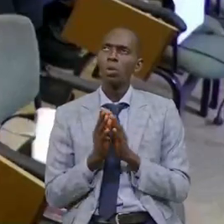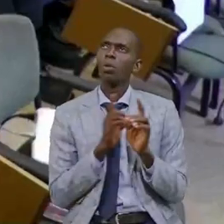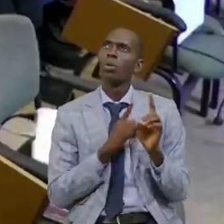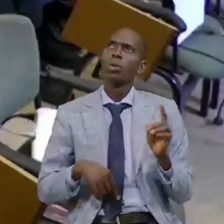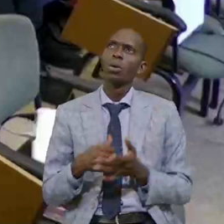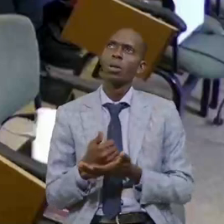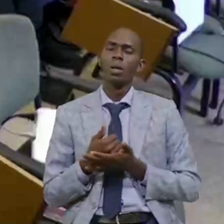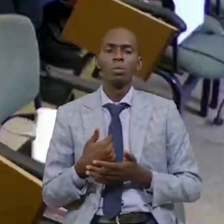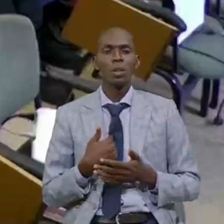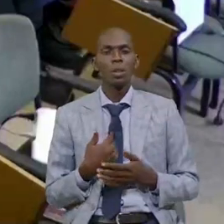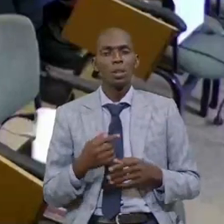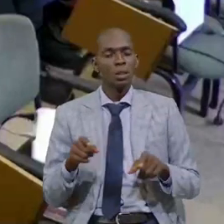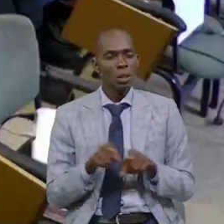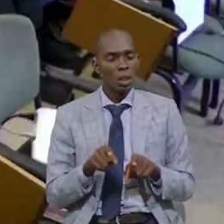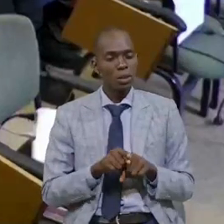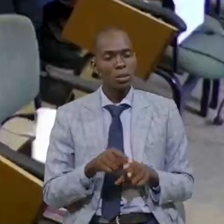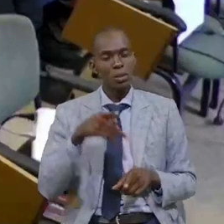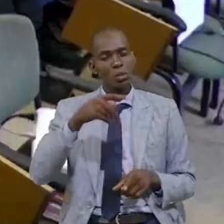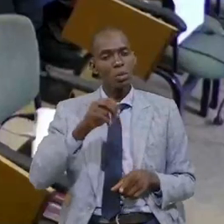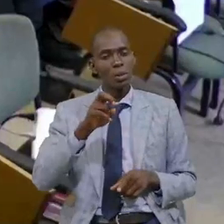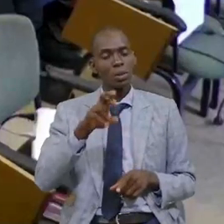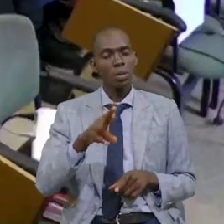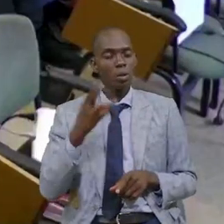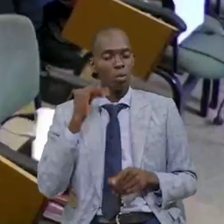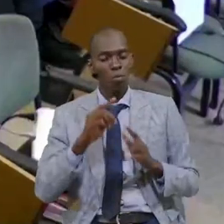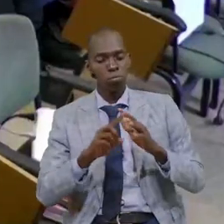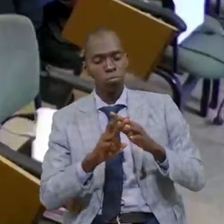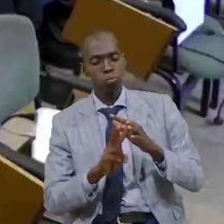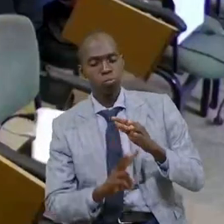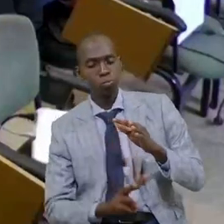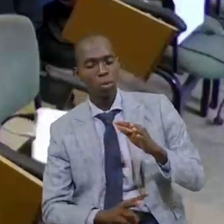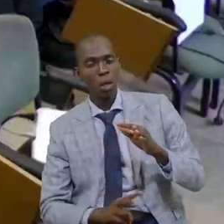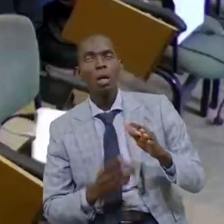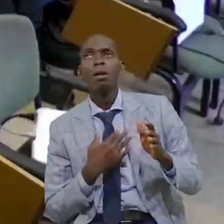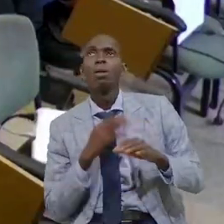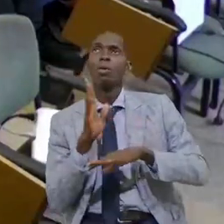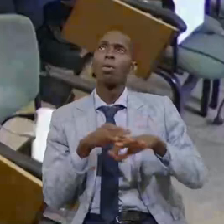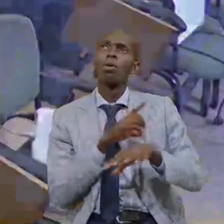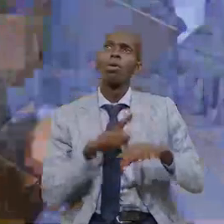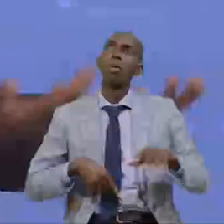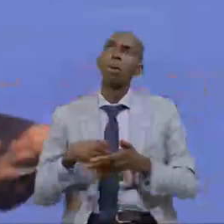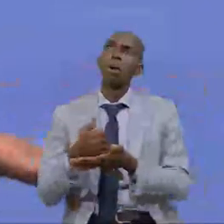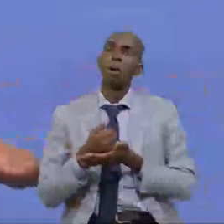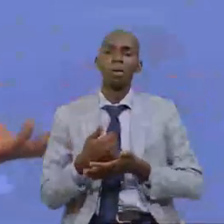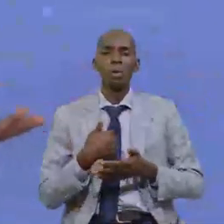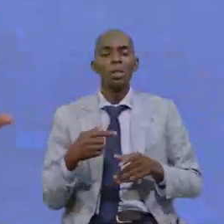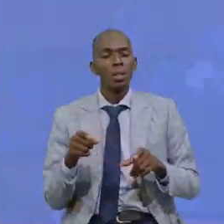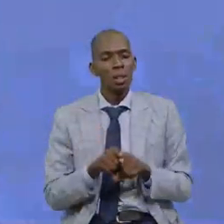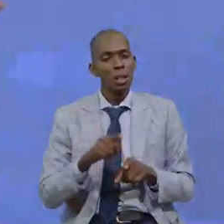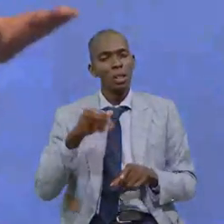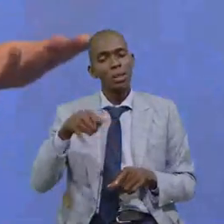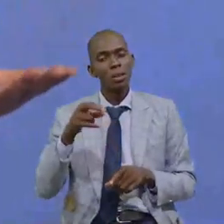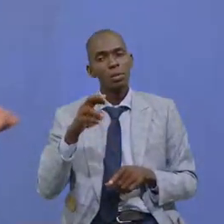Comme Pierre chantait, Seigneur, aide-moi. Comme Jérémie 17,